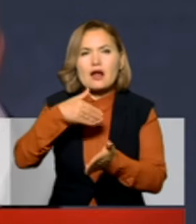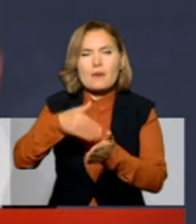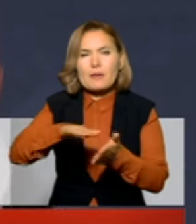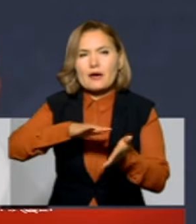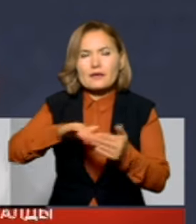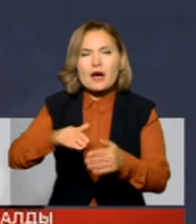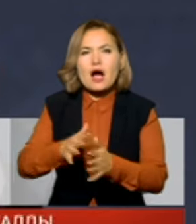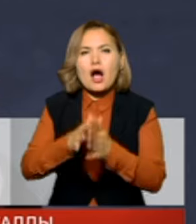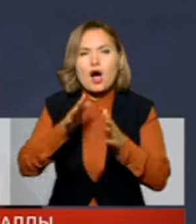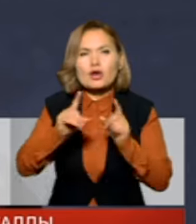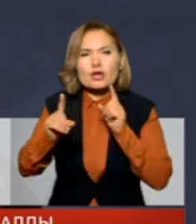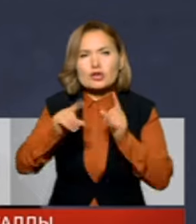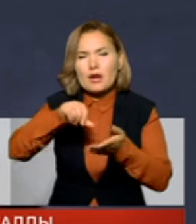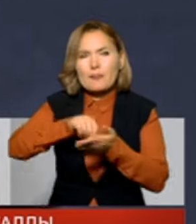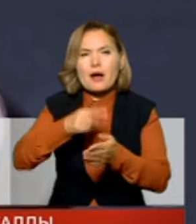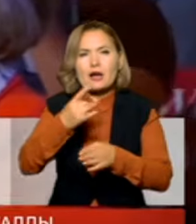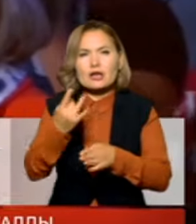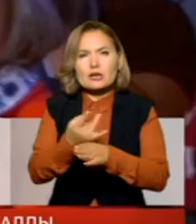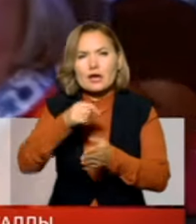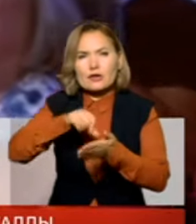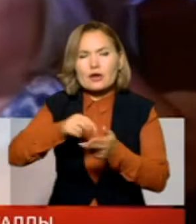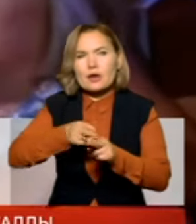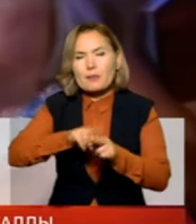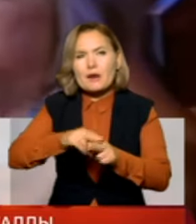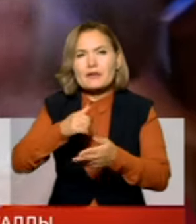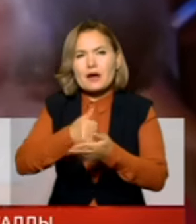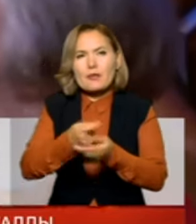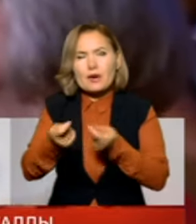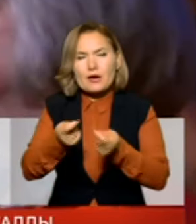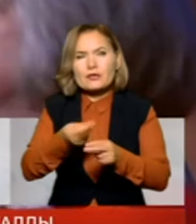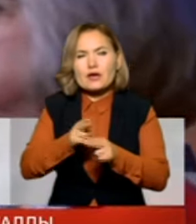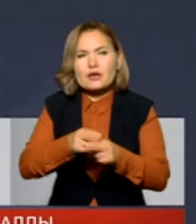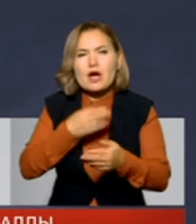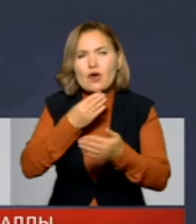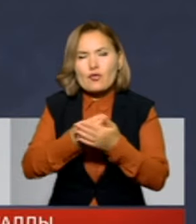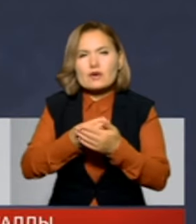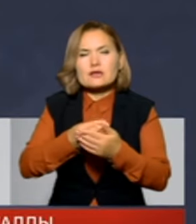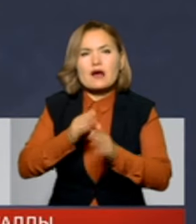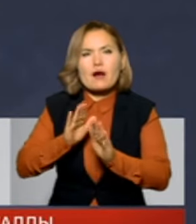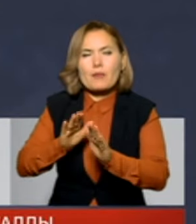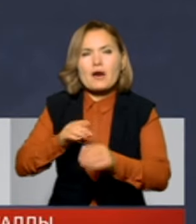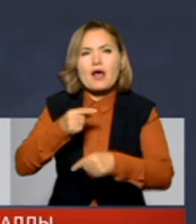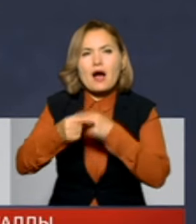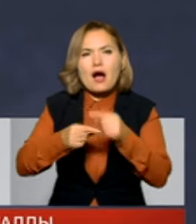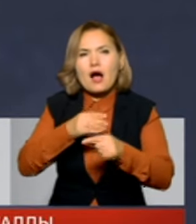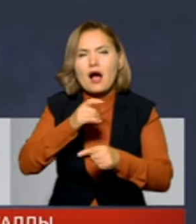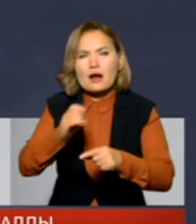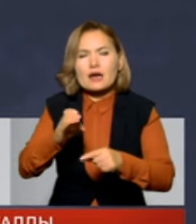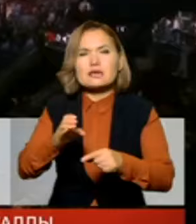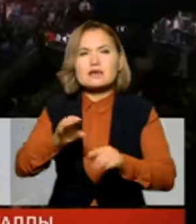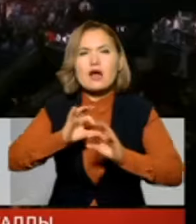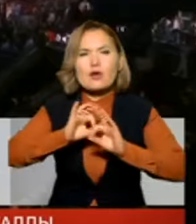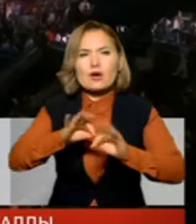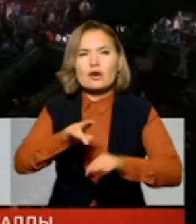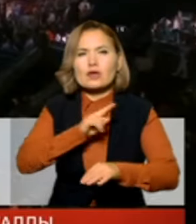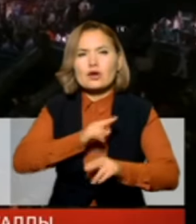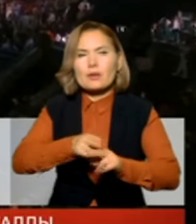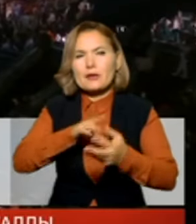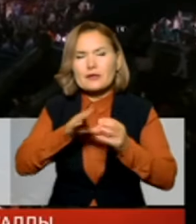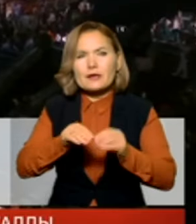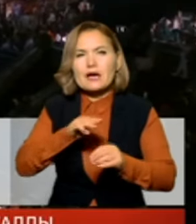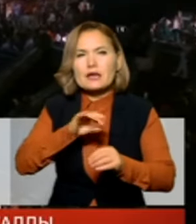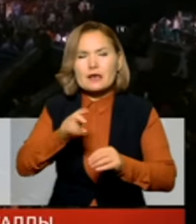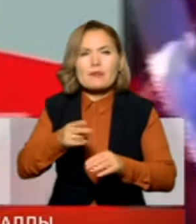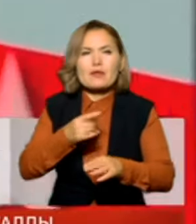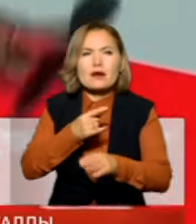кейін ауқымды жиынға алғаш қатысуы. Ақ үй басшысы өзінің мұрасы Харрис-тің рөлі туралы эмоцияға беріліп айтады.